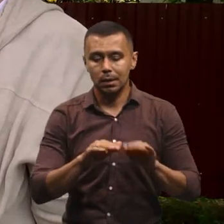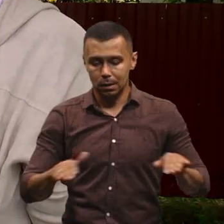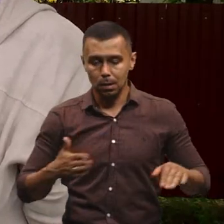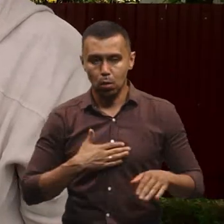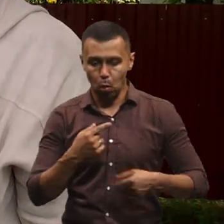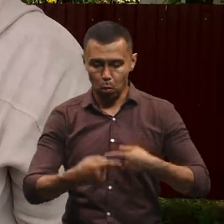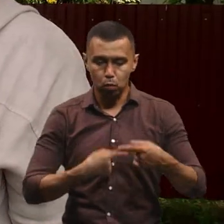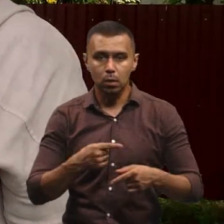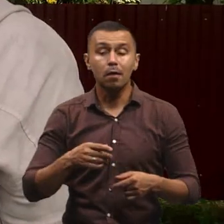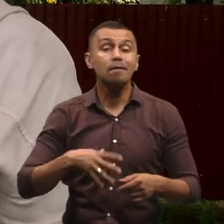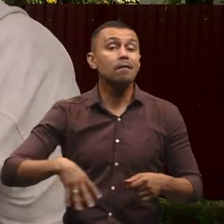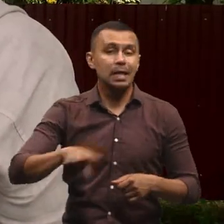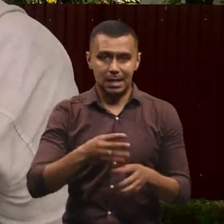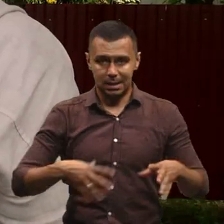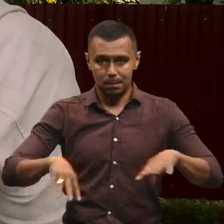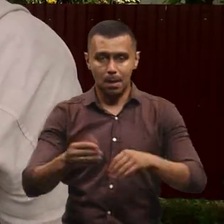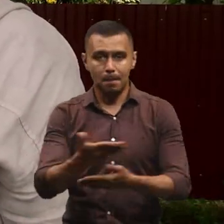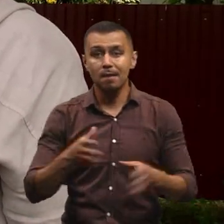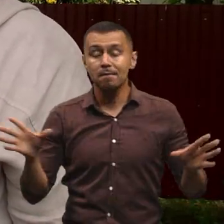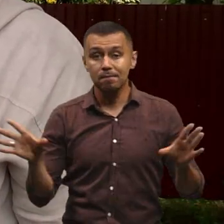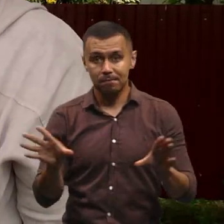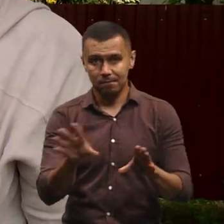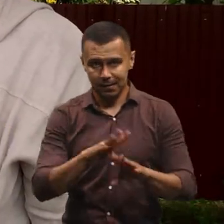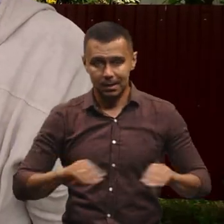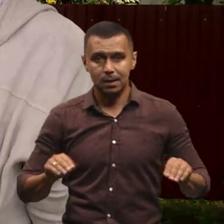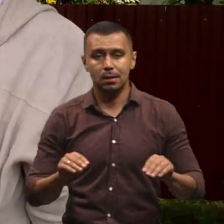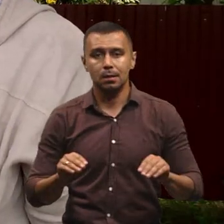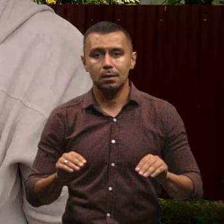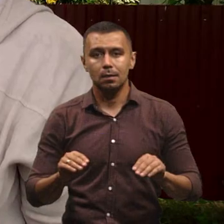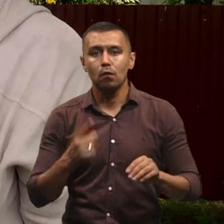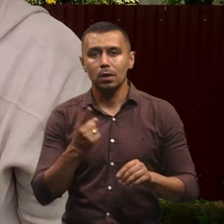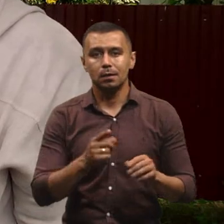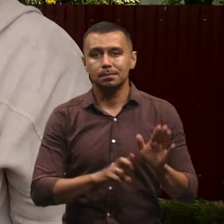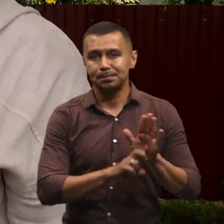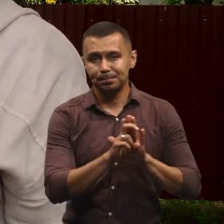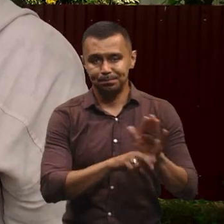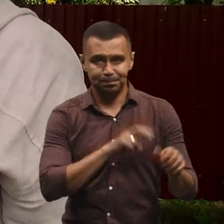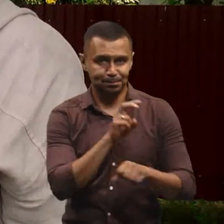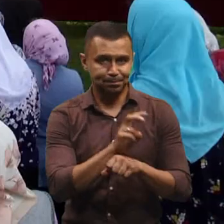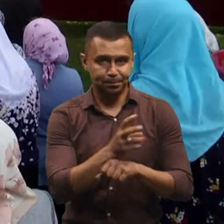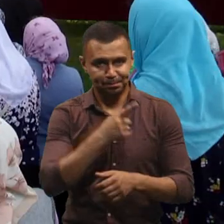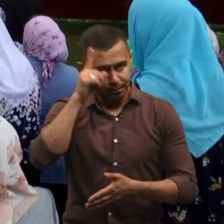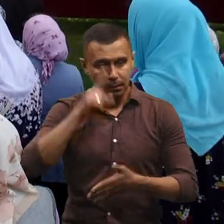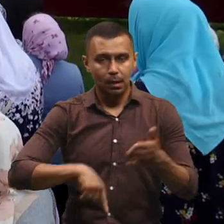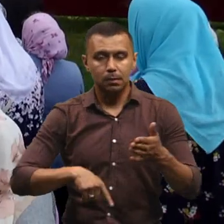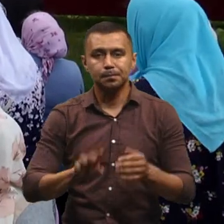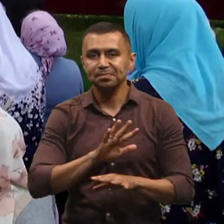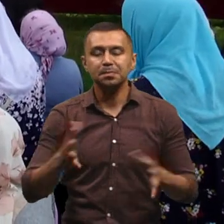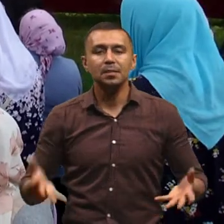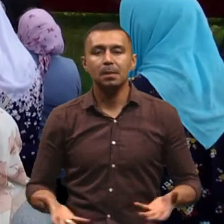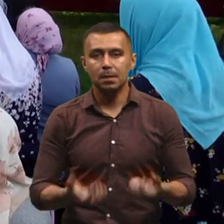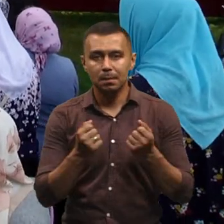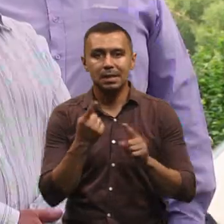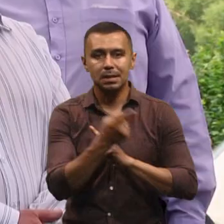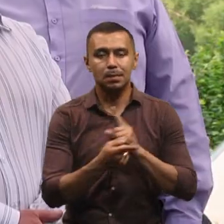онуки нас вся сім'я ми всі одному тільки одній церкві канонічні ми вірні не підтримує каже